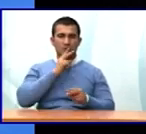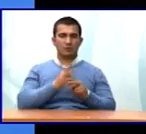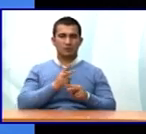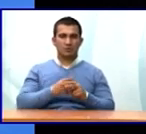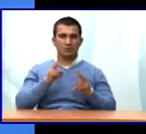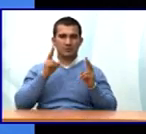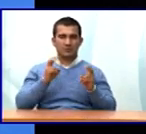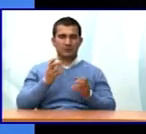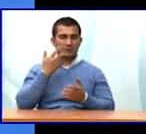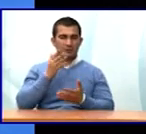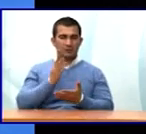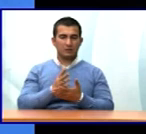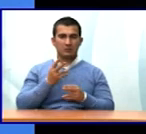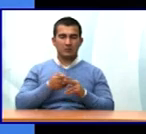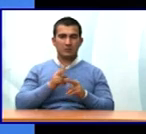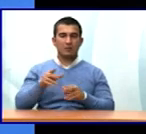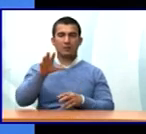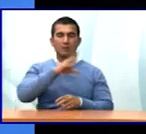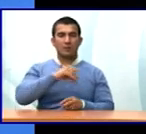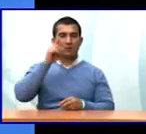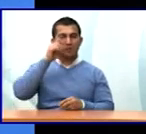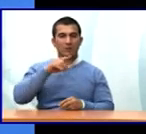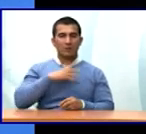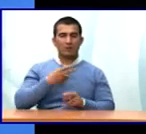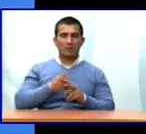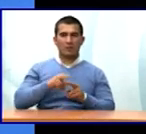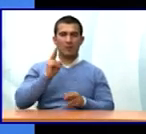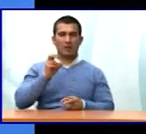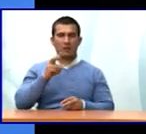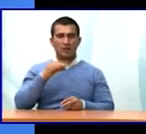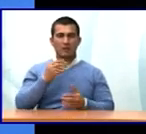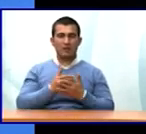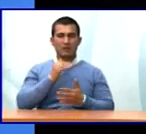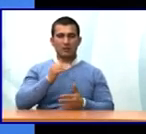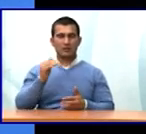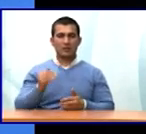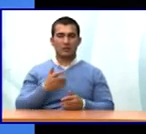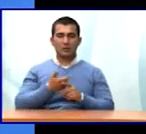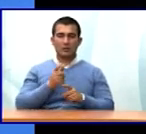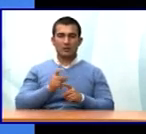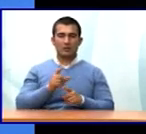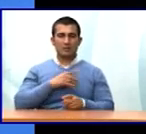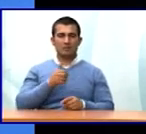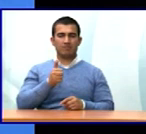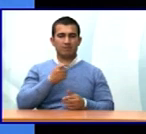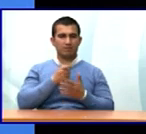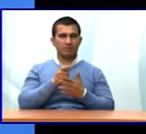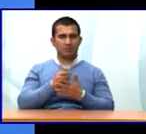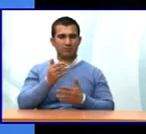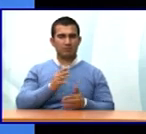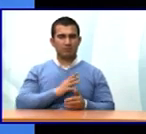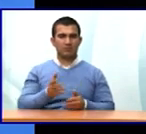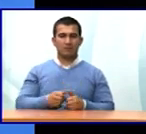bor bo'lishi aynan biz o'rgangan azot, kaliy va fosfor elementini yaxshi o'zlashtirishida yordam berar